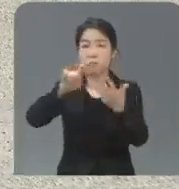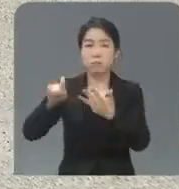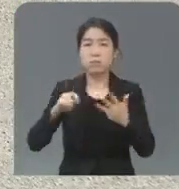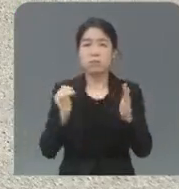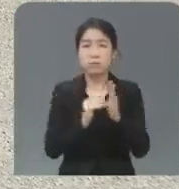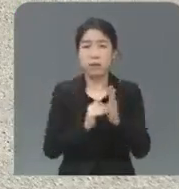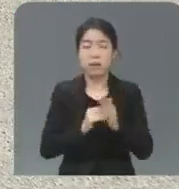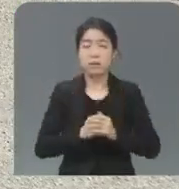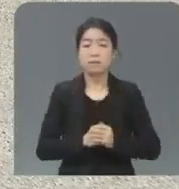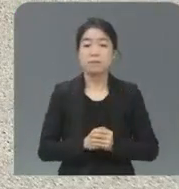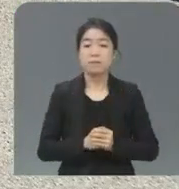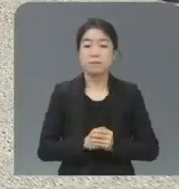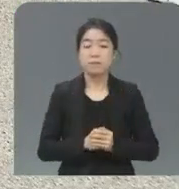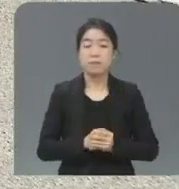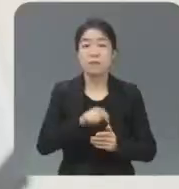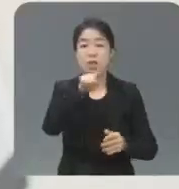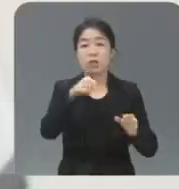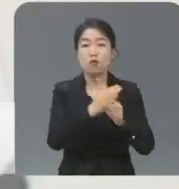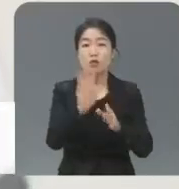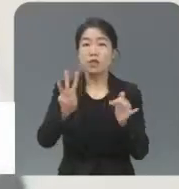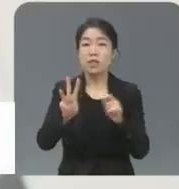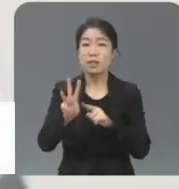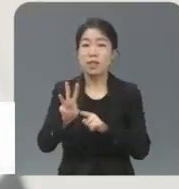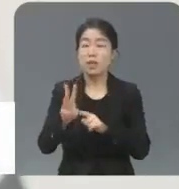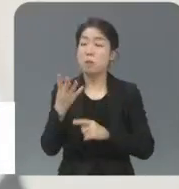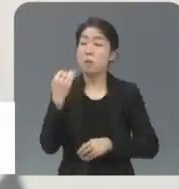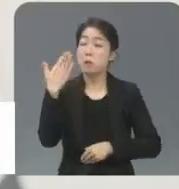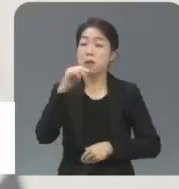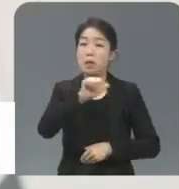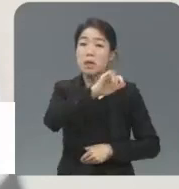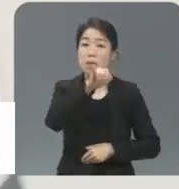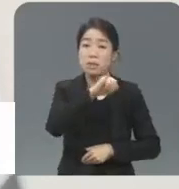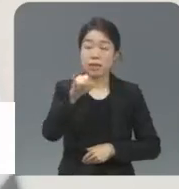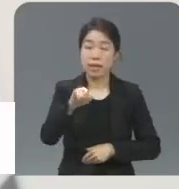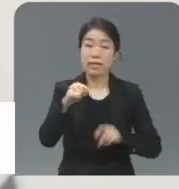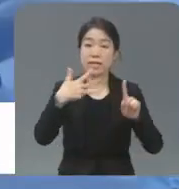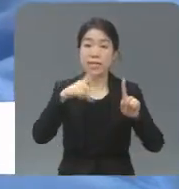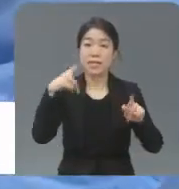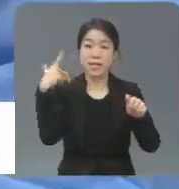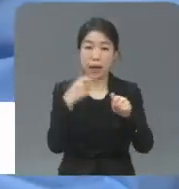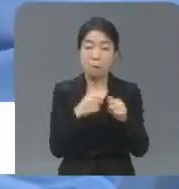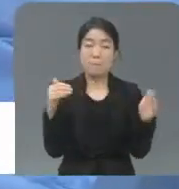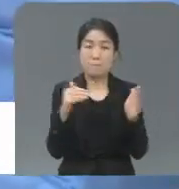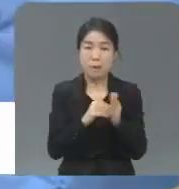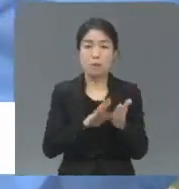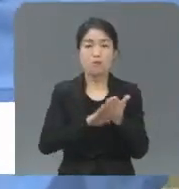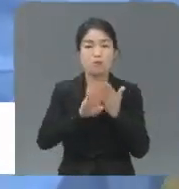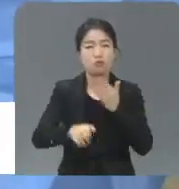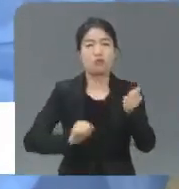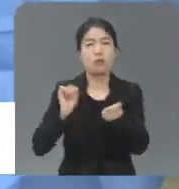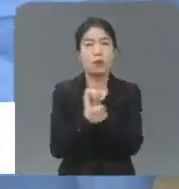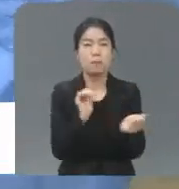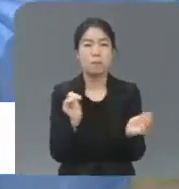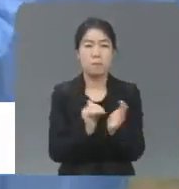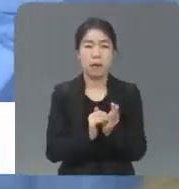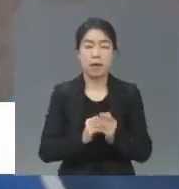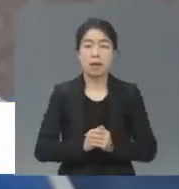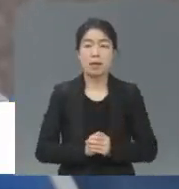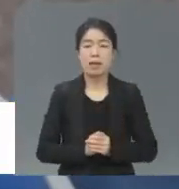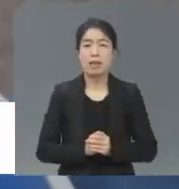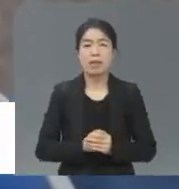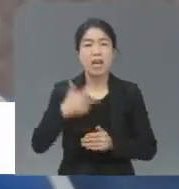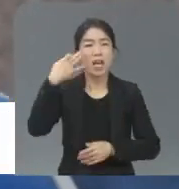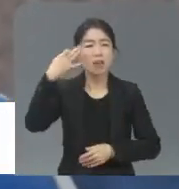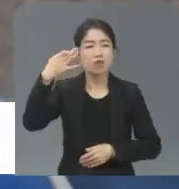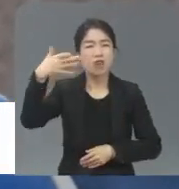받았습니다. 이들 가운데 3명은 최근 아스트라제네카 백신 1차 접종을 마친 상태에서 감염됐습니다. 2주가